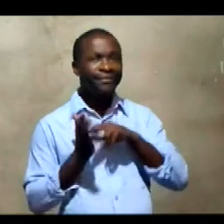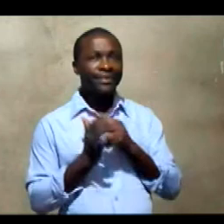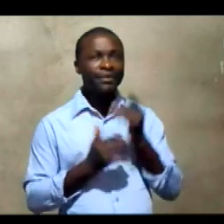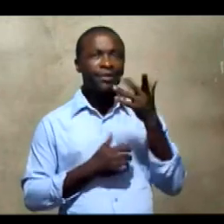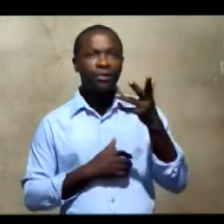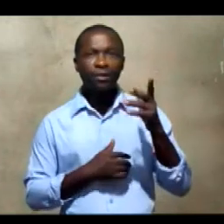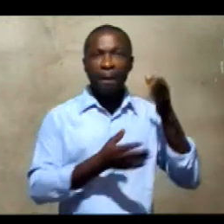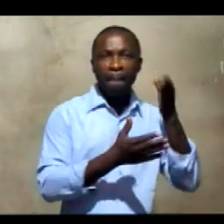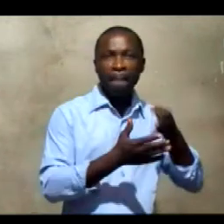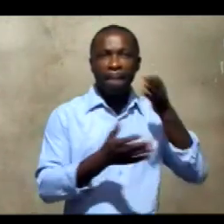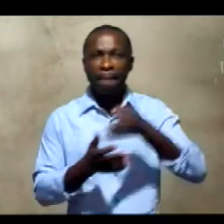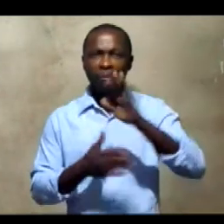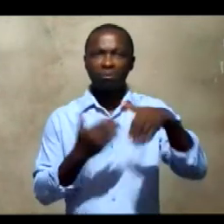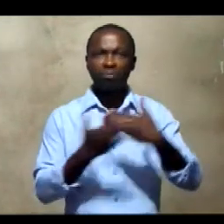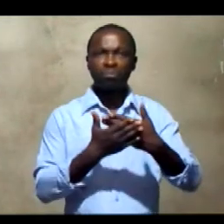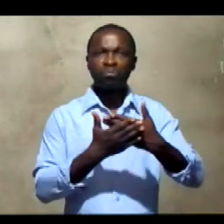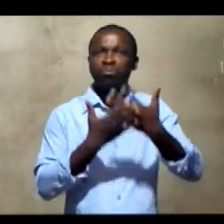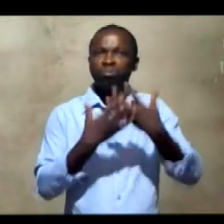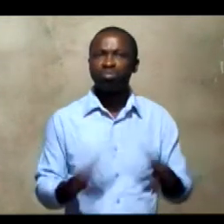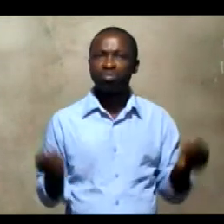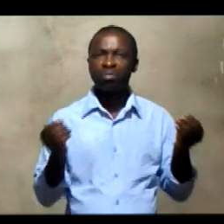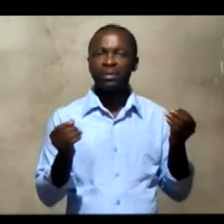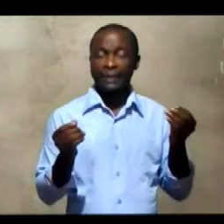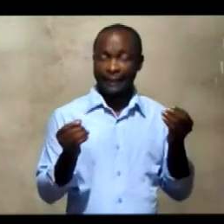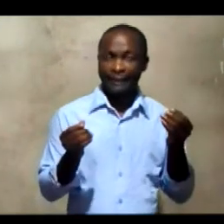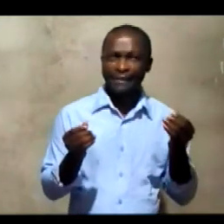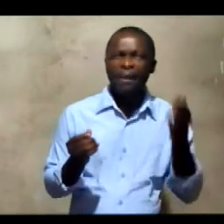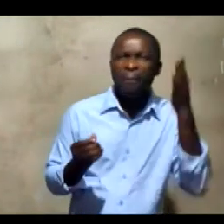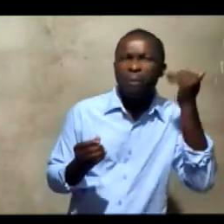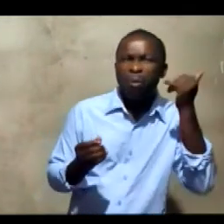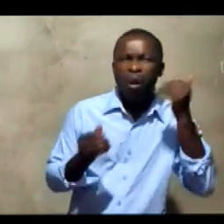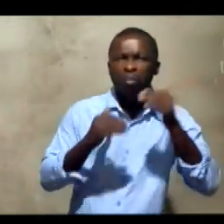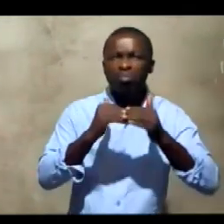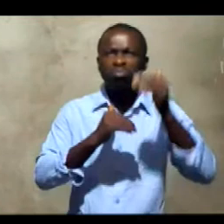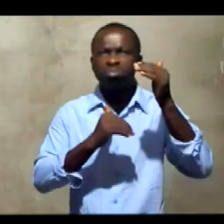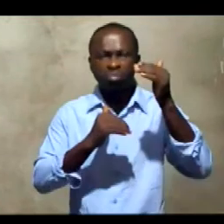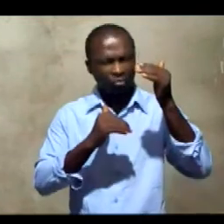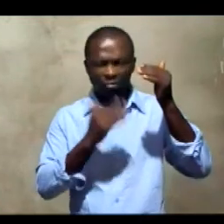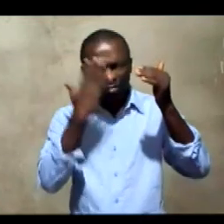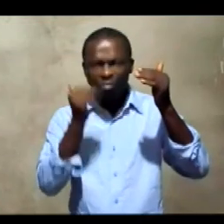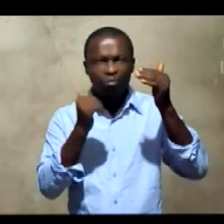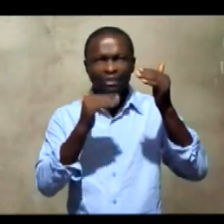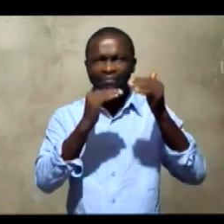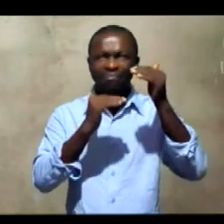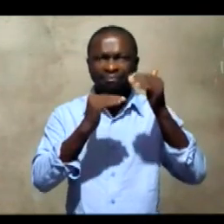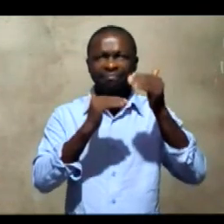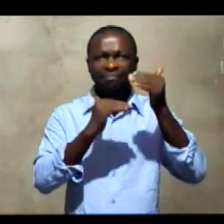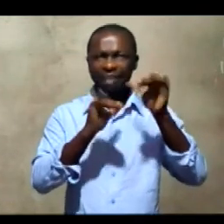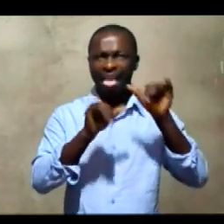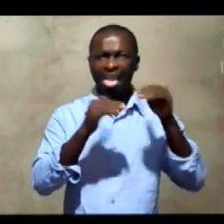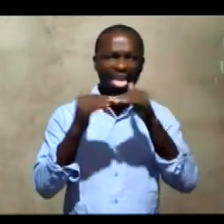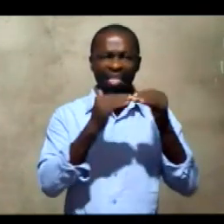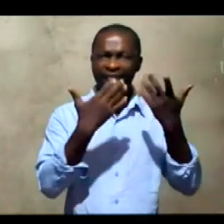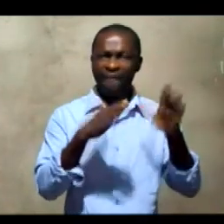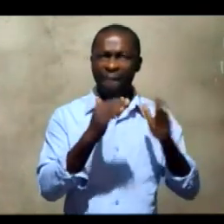gouvernement pour voir un peu, y a-t-il des points de blocage, y a-t-il des possibilités de renouer pour qu'on puisse tenir le